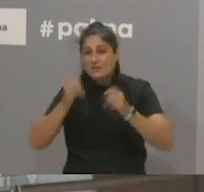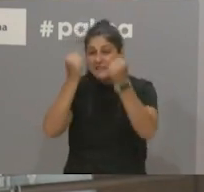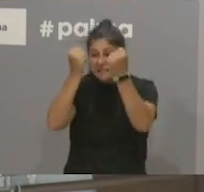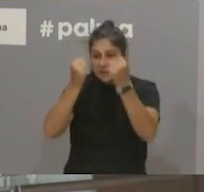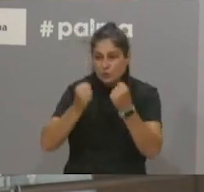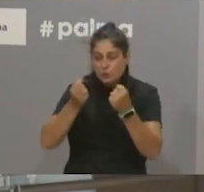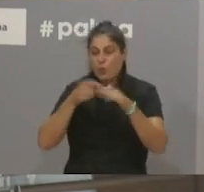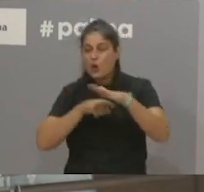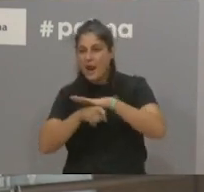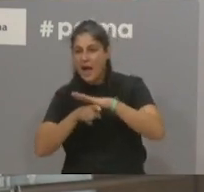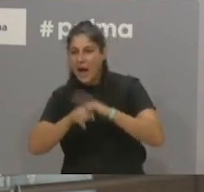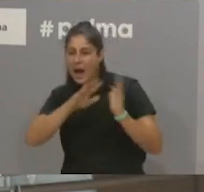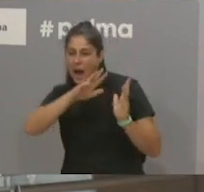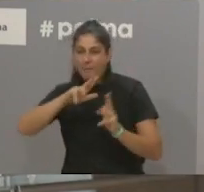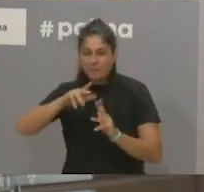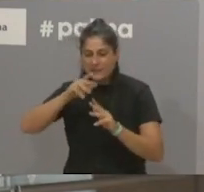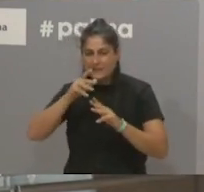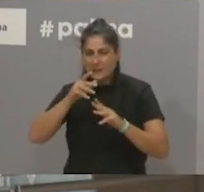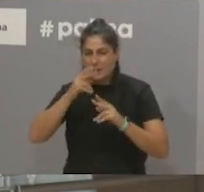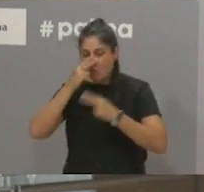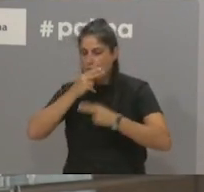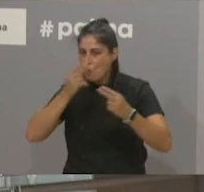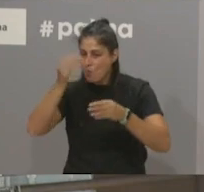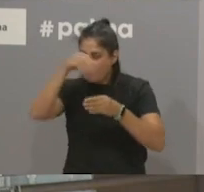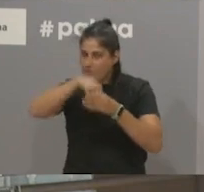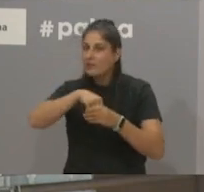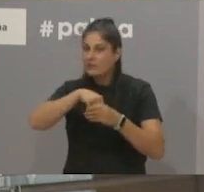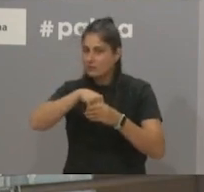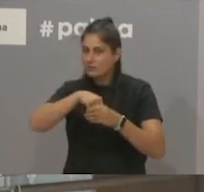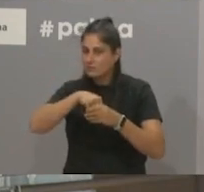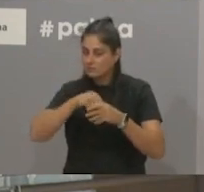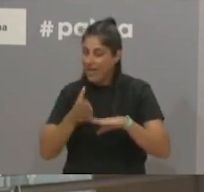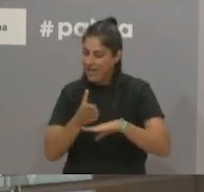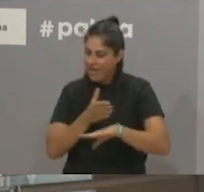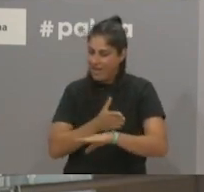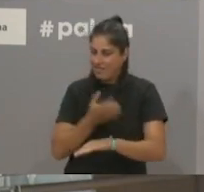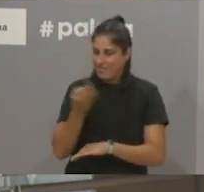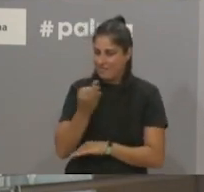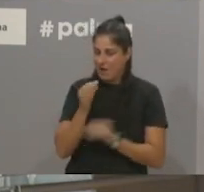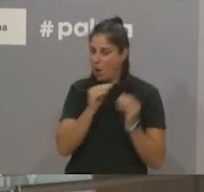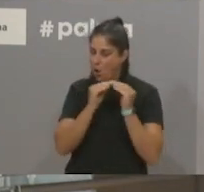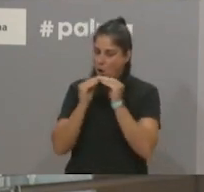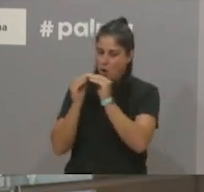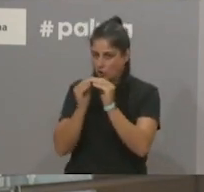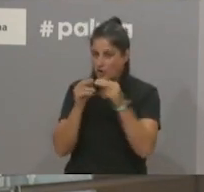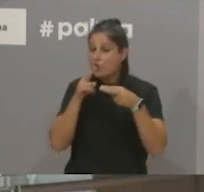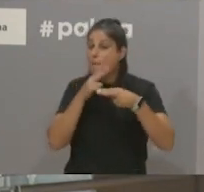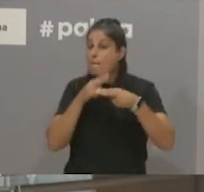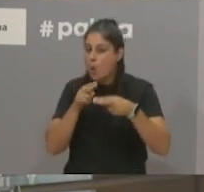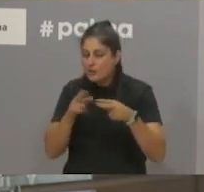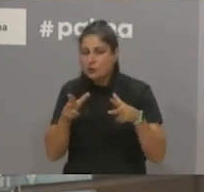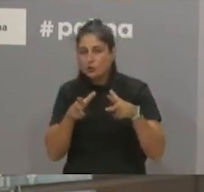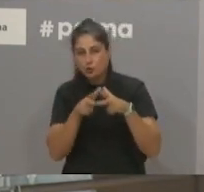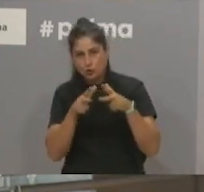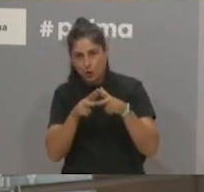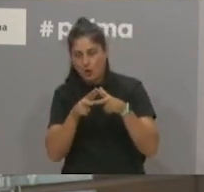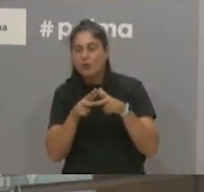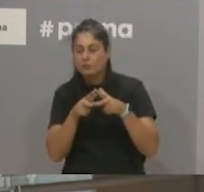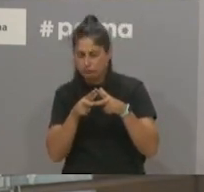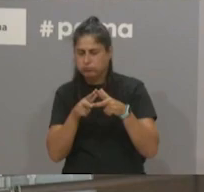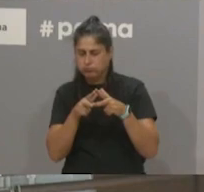i administratius a nivell municipal entenem que requereix d'un consens polític i social